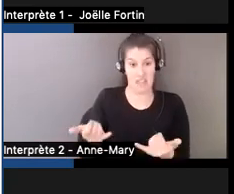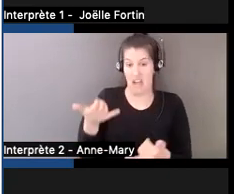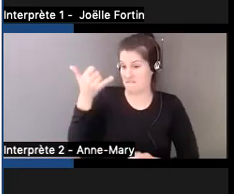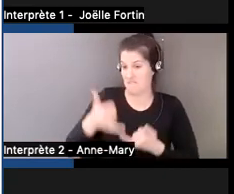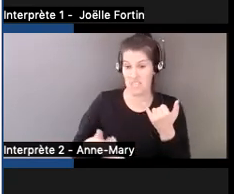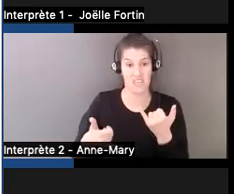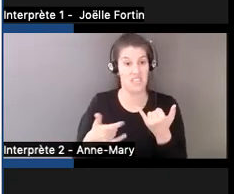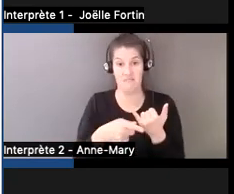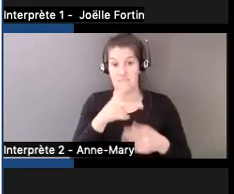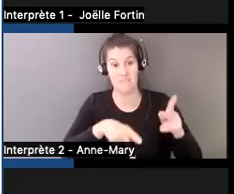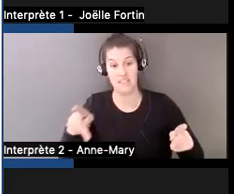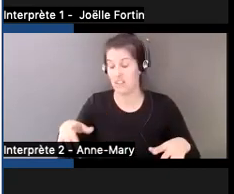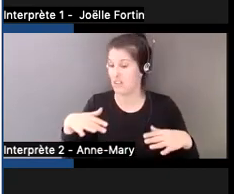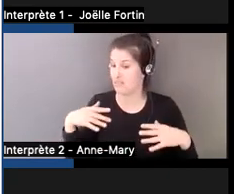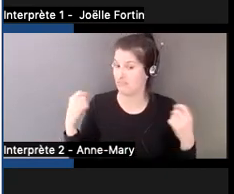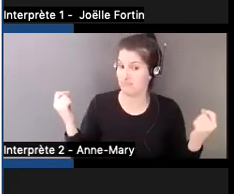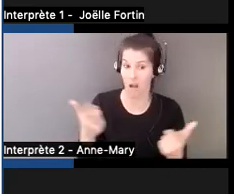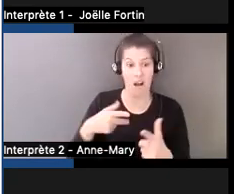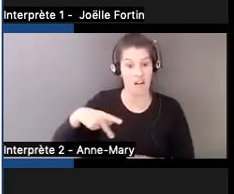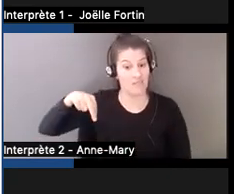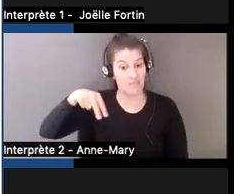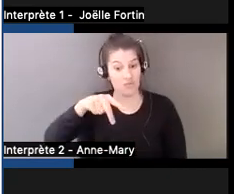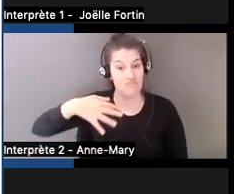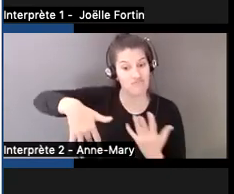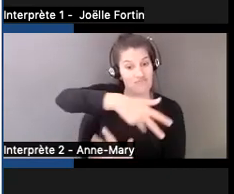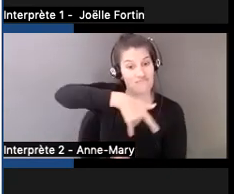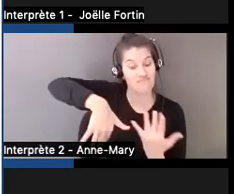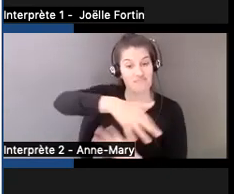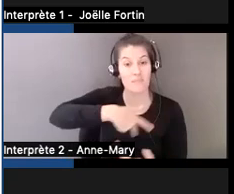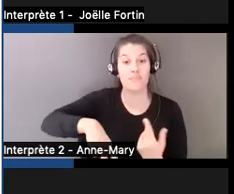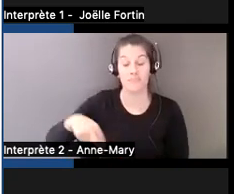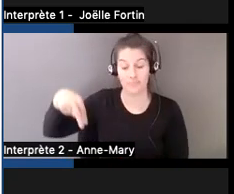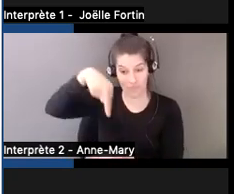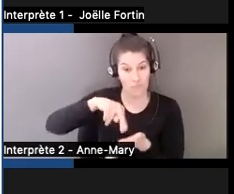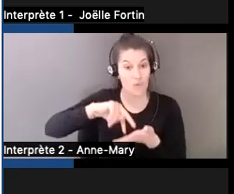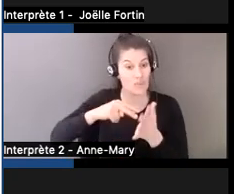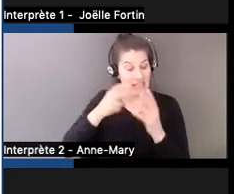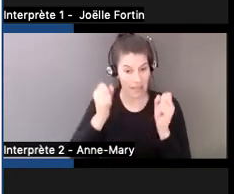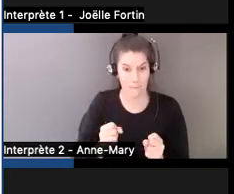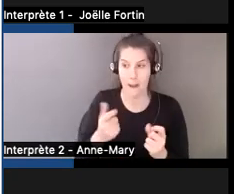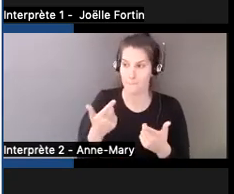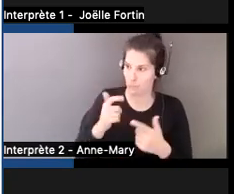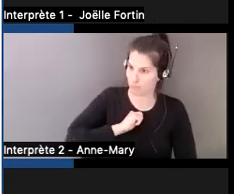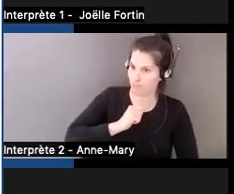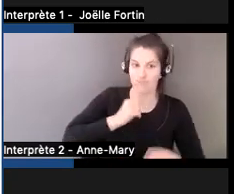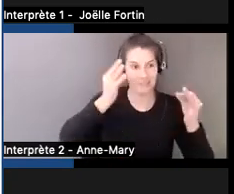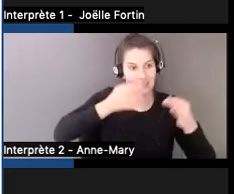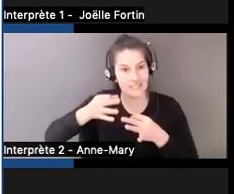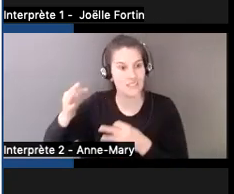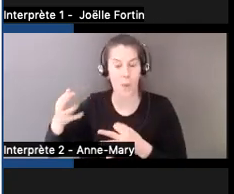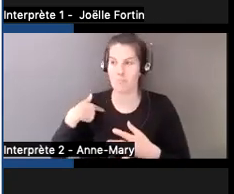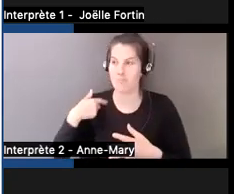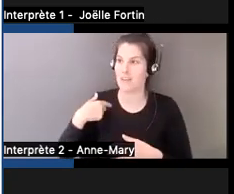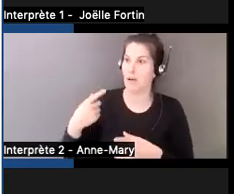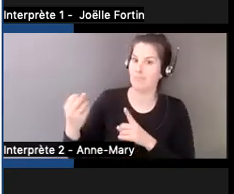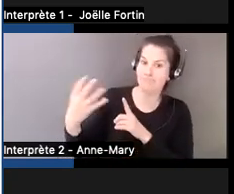personne. Les gens, ils sont tout le temps debout. Debout, donc encore capables de choisir librement et d'être stimulés malgré les défaillances.